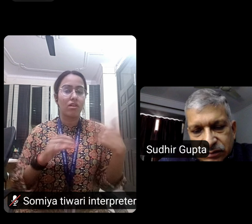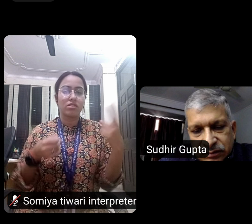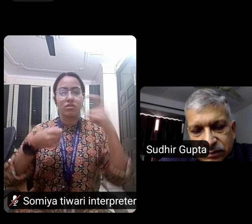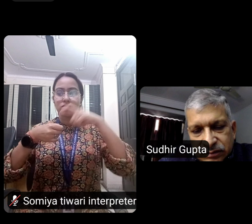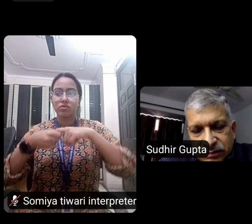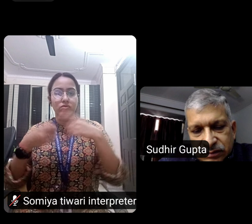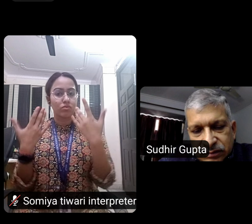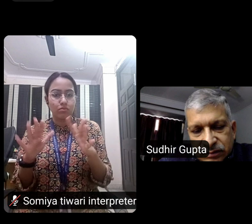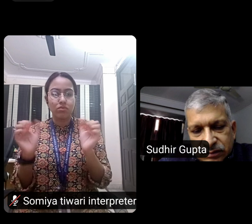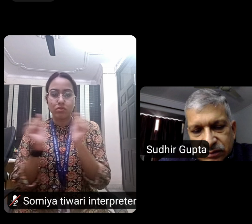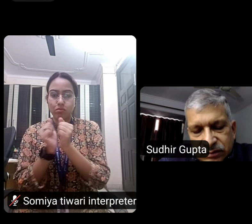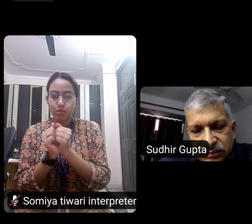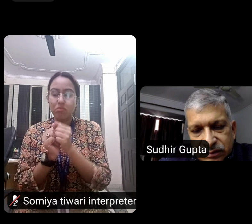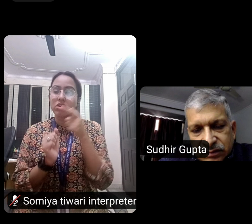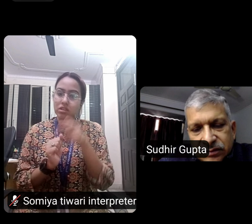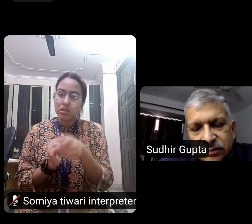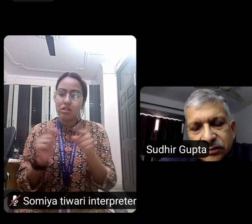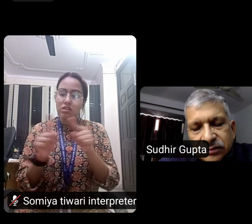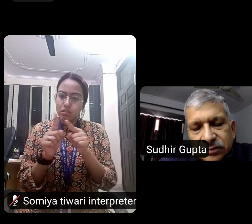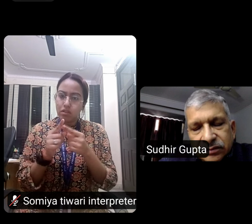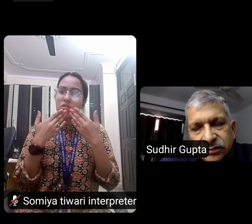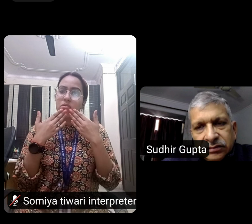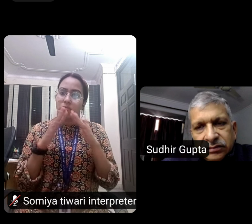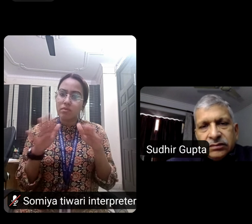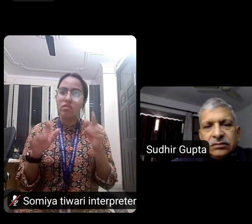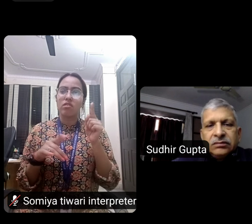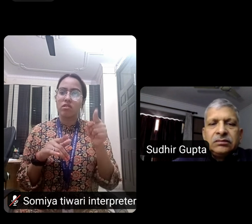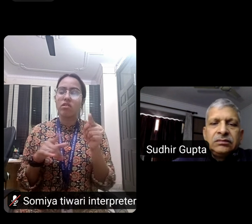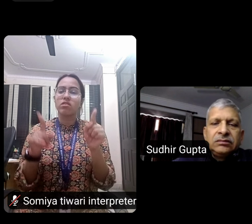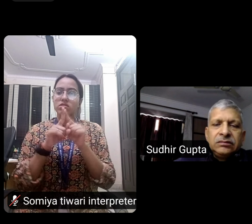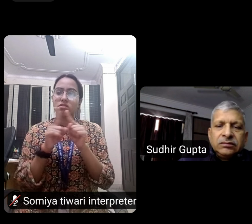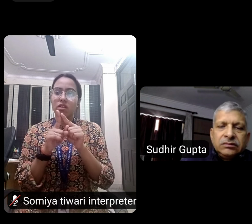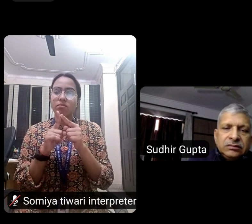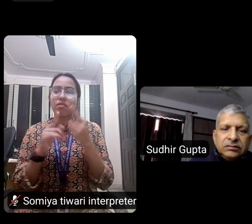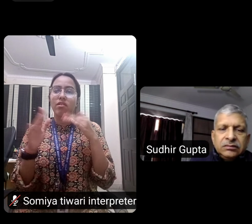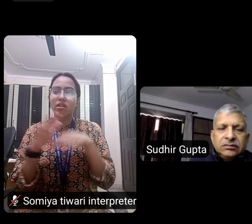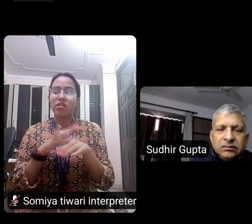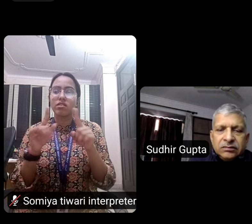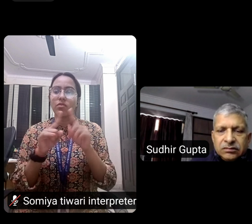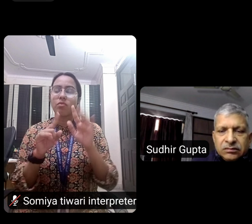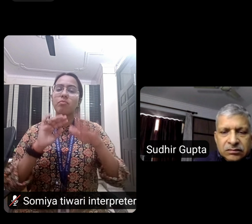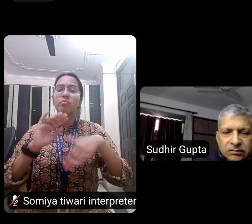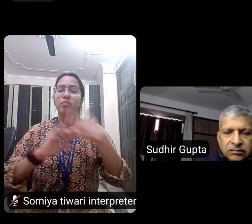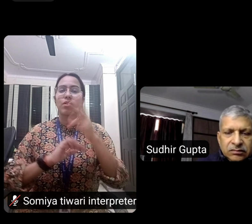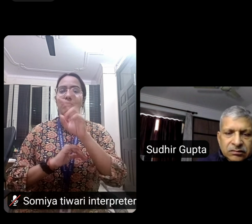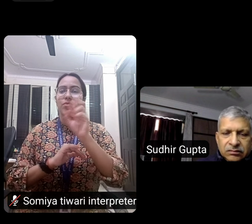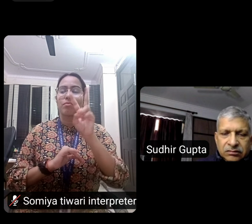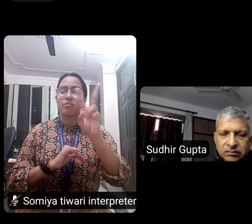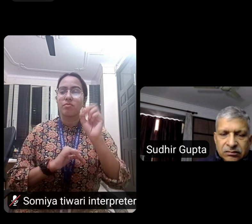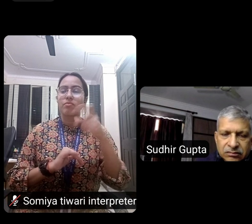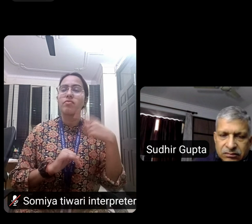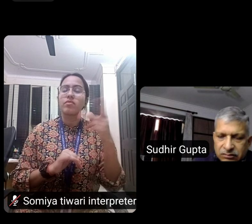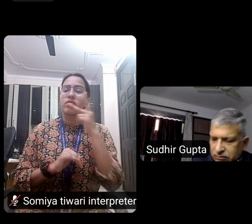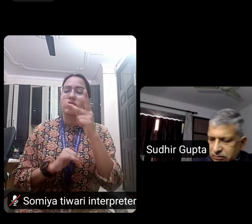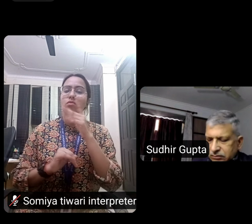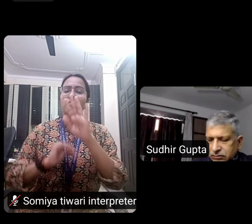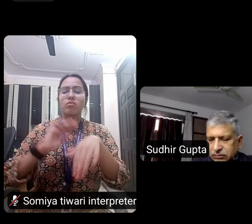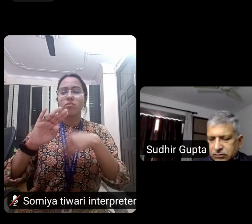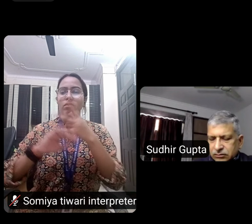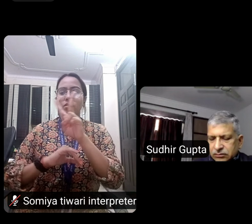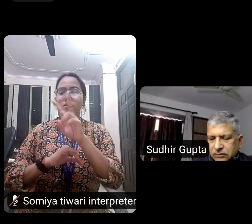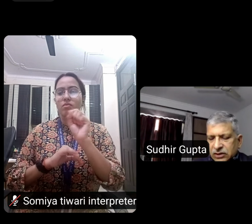ऐसे थेरेपी सब मिलती है इस बच्चे को। तो मैं केबीसी करमबीर एपिसोड के दौरान 2020 में मैं देखी थी, तो मैं 21